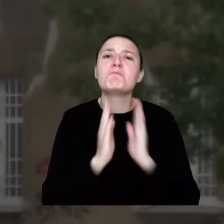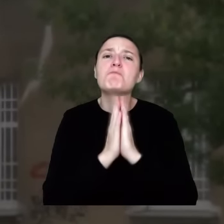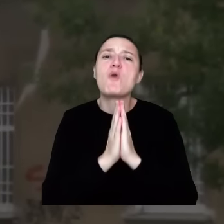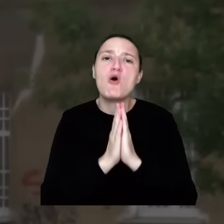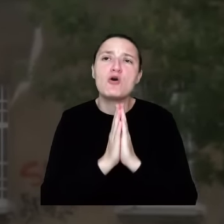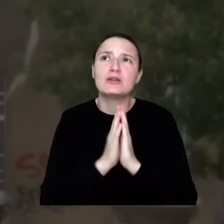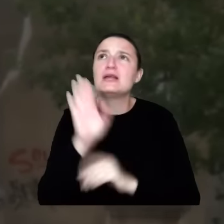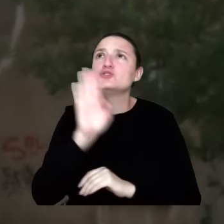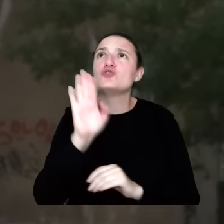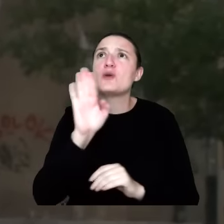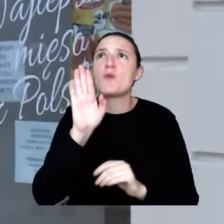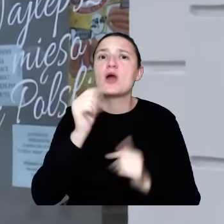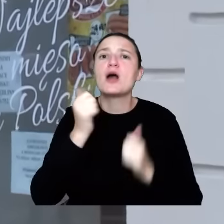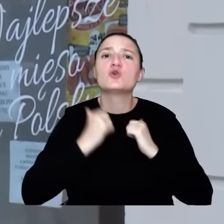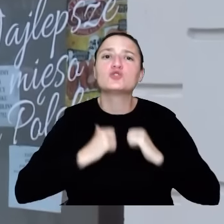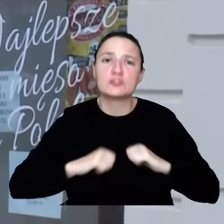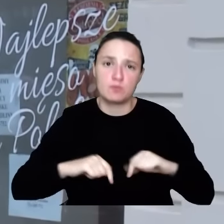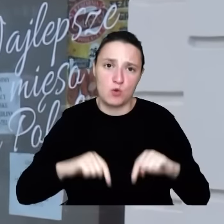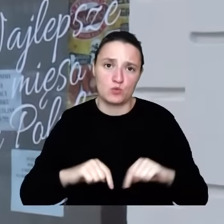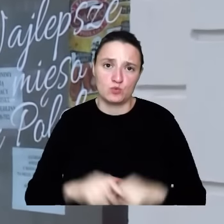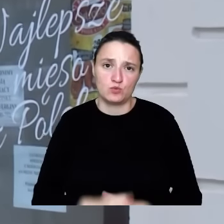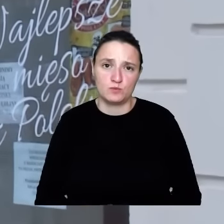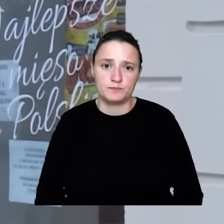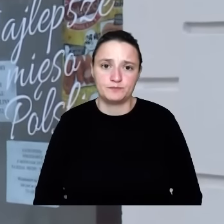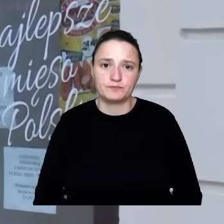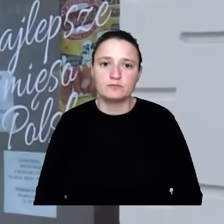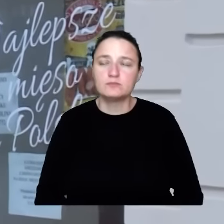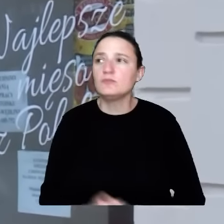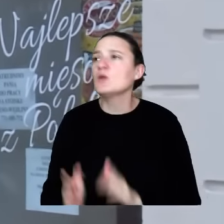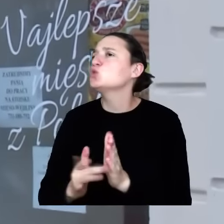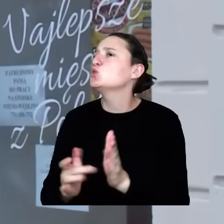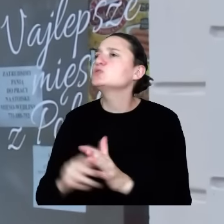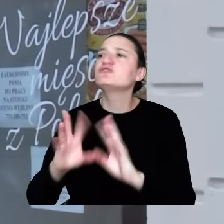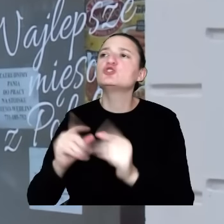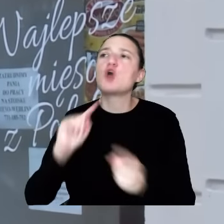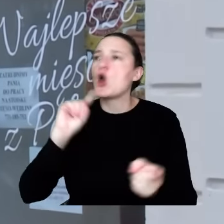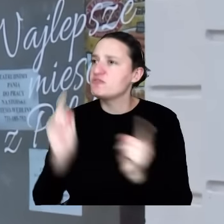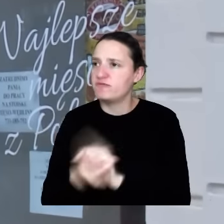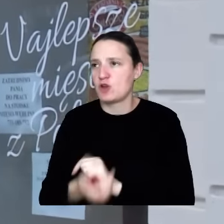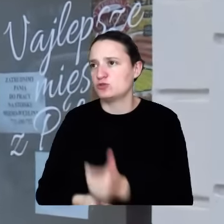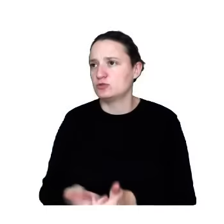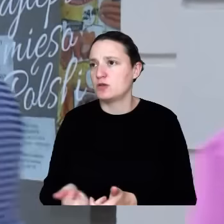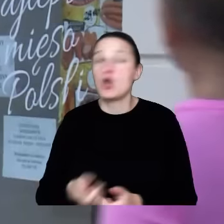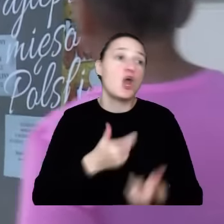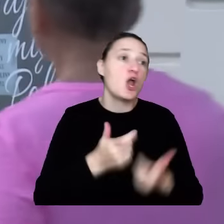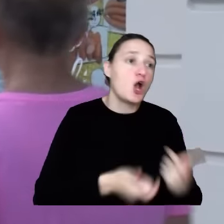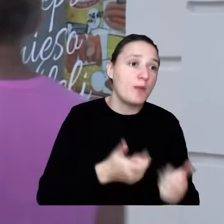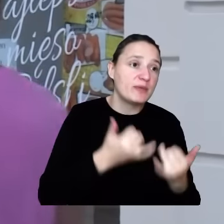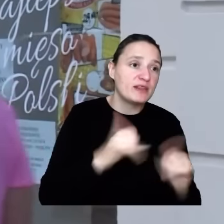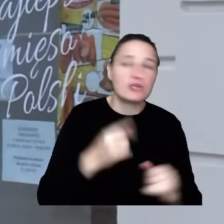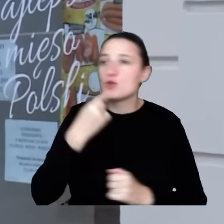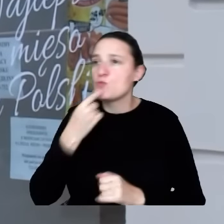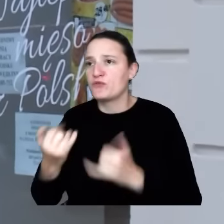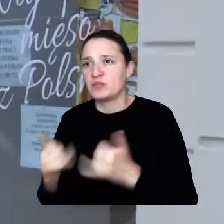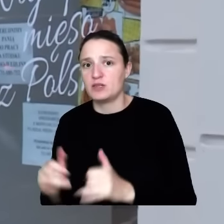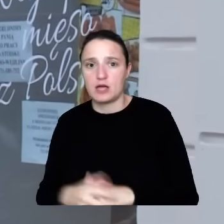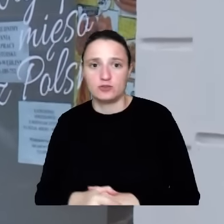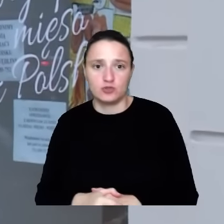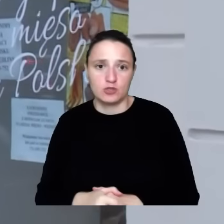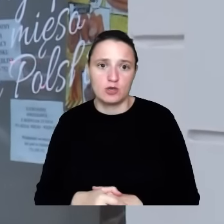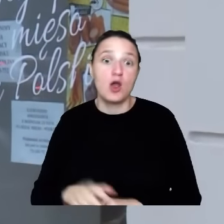żeby spokój był u nas. Tusk robi wszystko na odwrót. Mówi inaczej, robi inaczej. Że oni bronili siebie